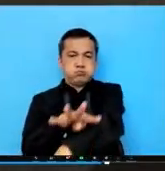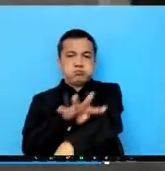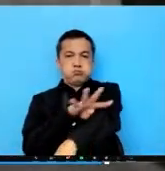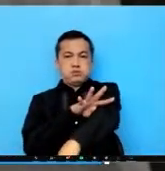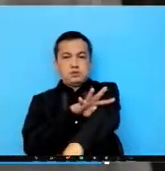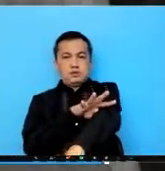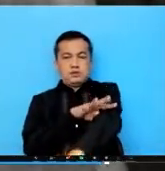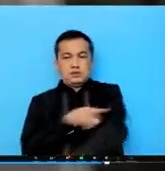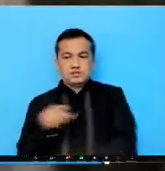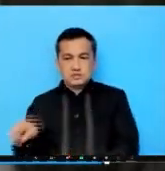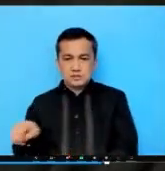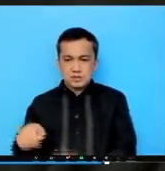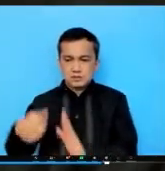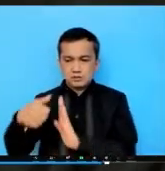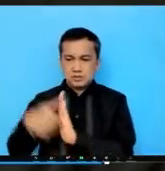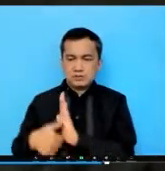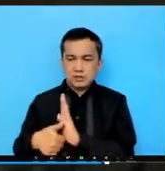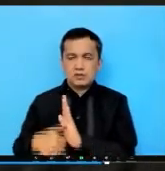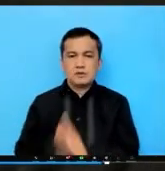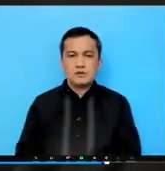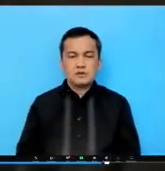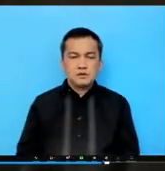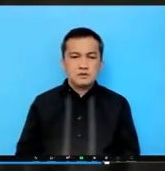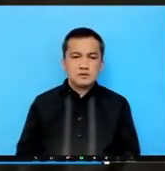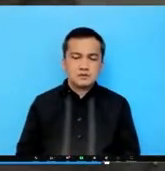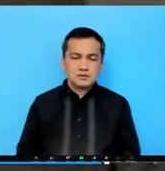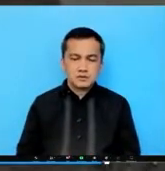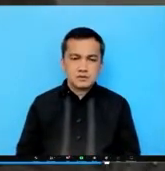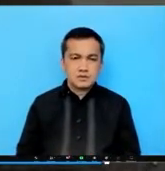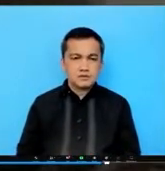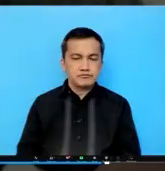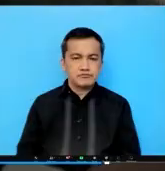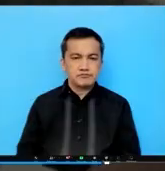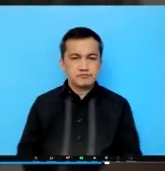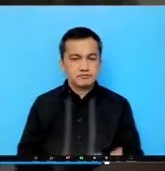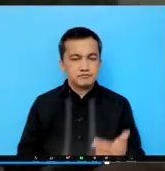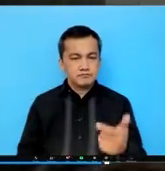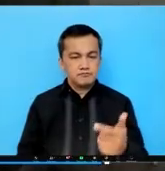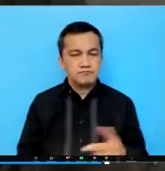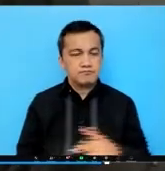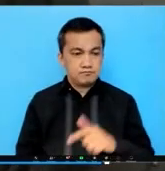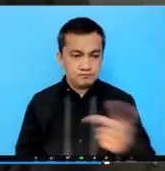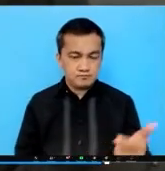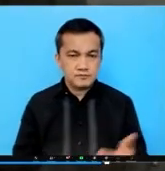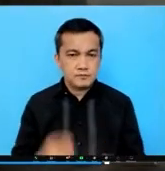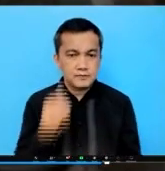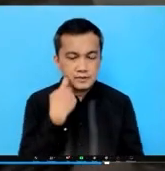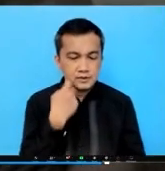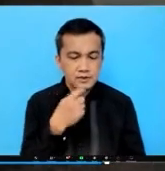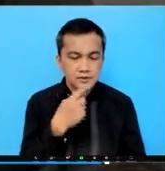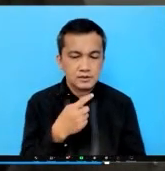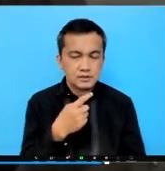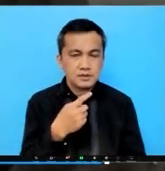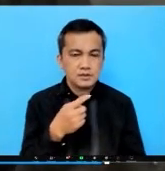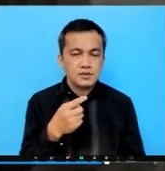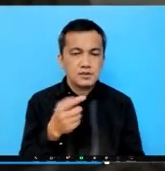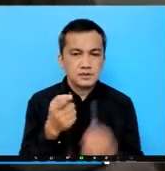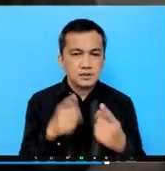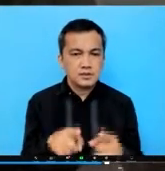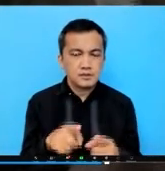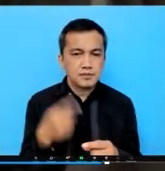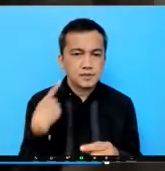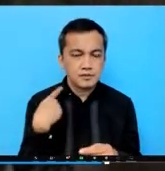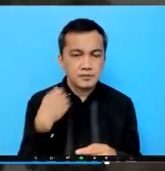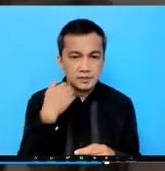habang nag-e-embalsamo. Itong recent lang, nangyari po yun is may na dumating dito na patay